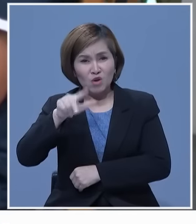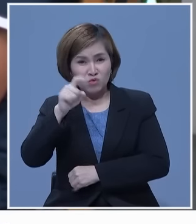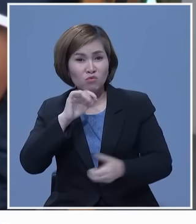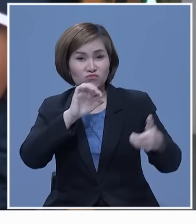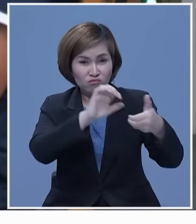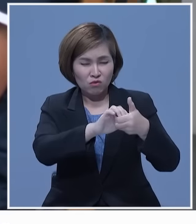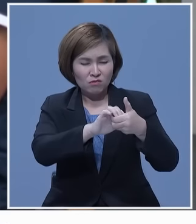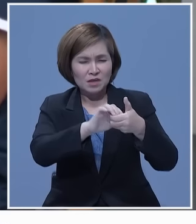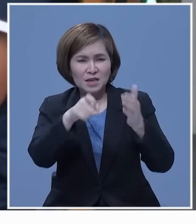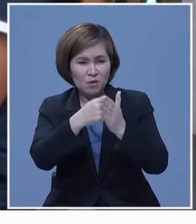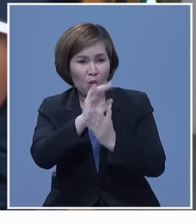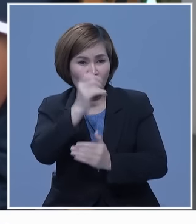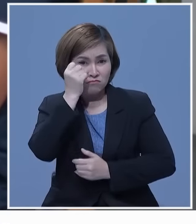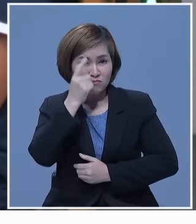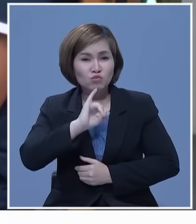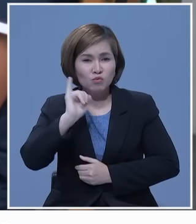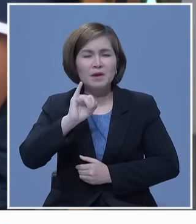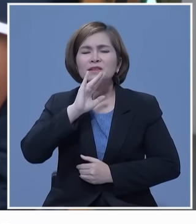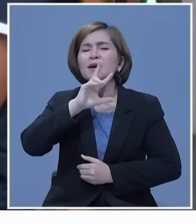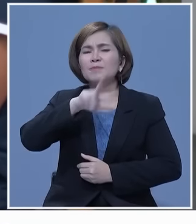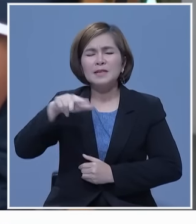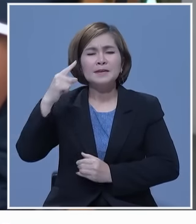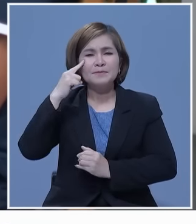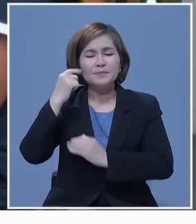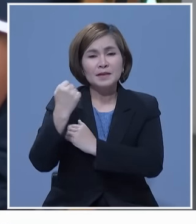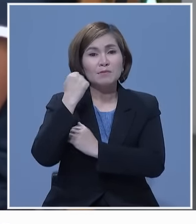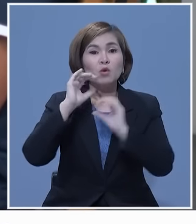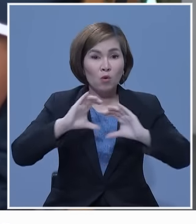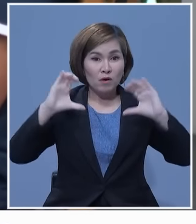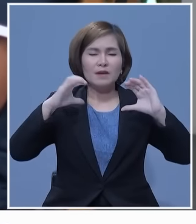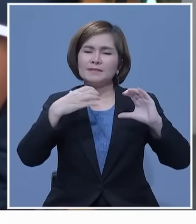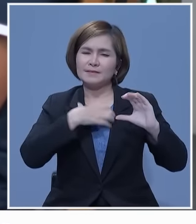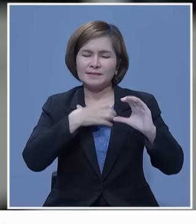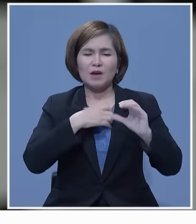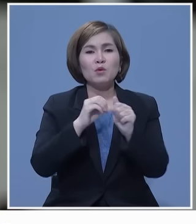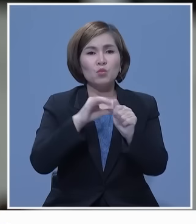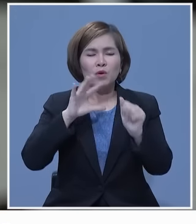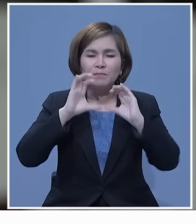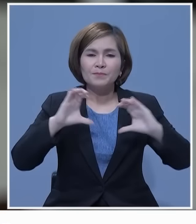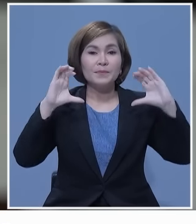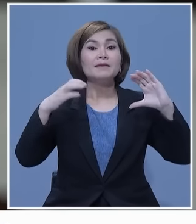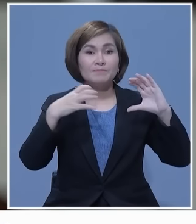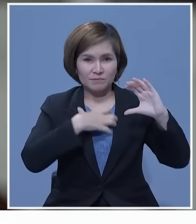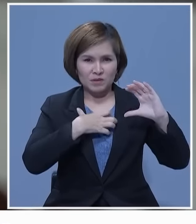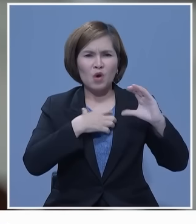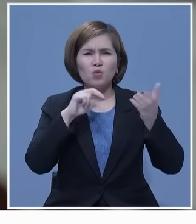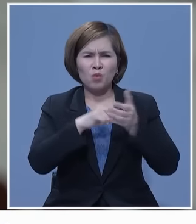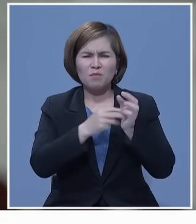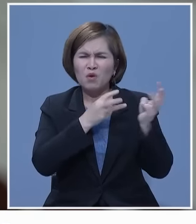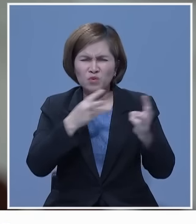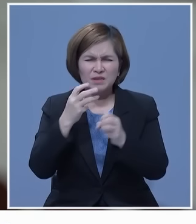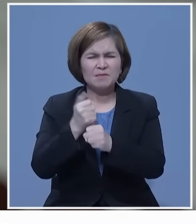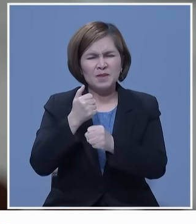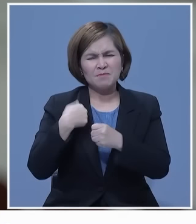งั้นถ้าเพื่อไทยเขาจะถืออำนาจรัฐถ้าเขาจะเป็นถ้าเขาจะเป็นรัฐบาลก็คงมีทางเลือกไม่